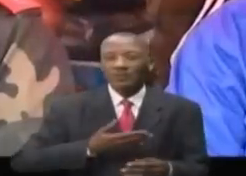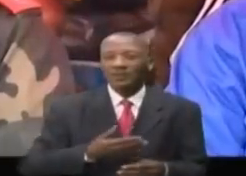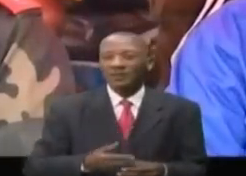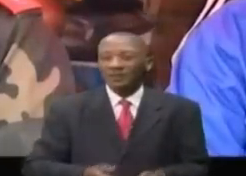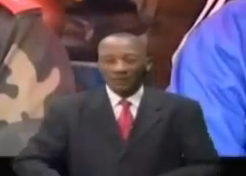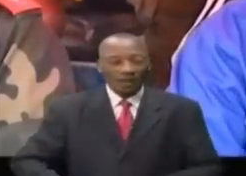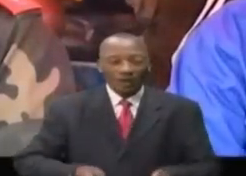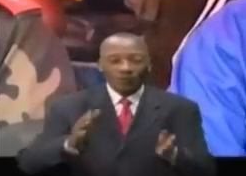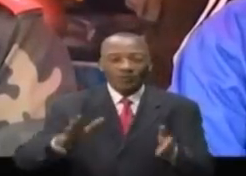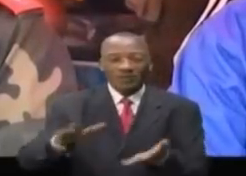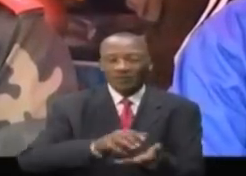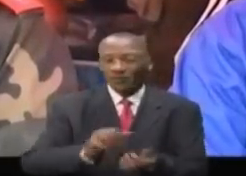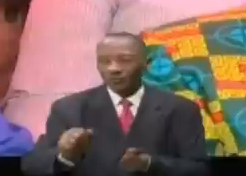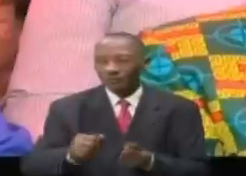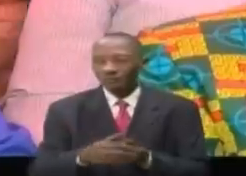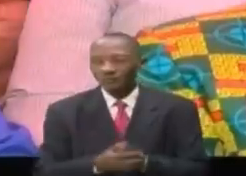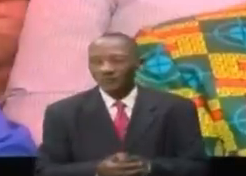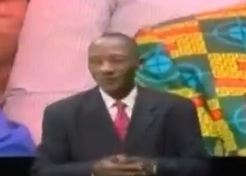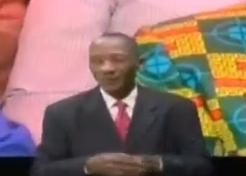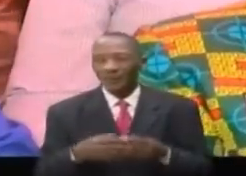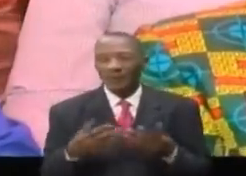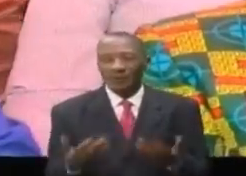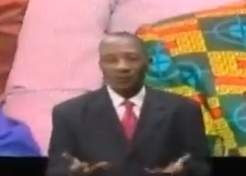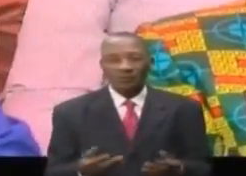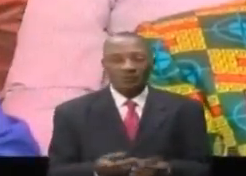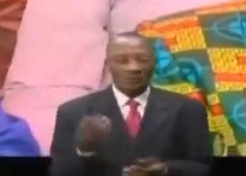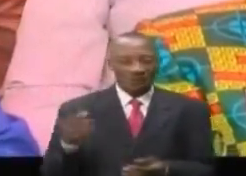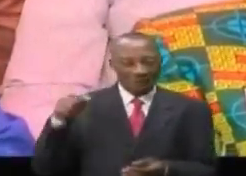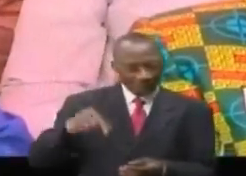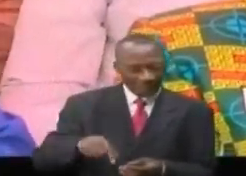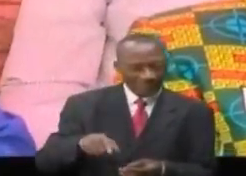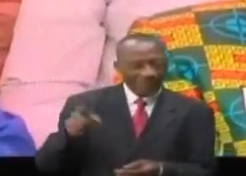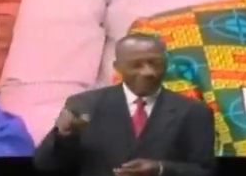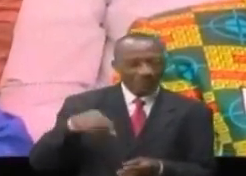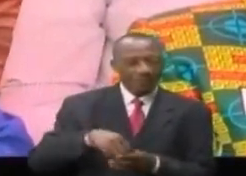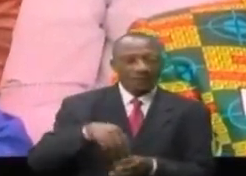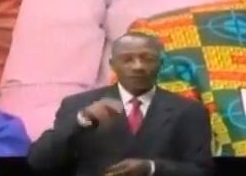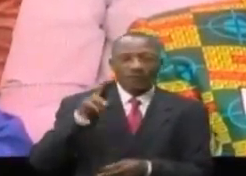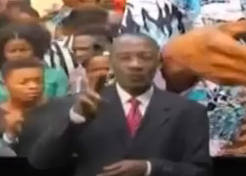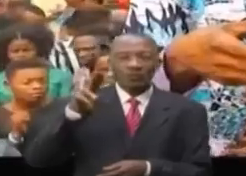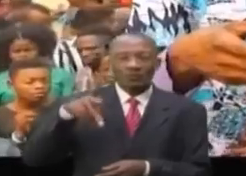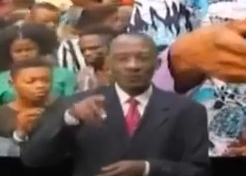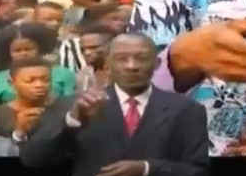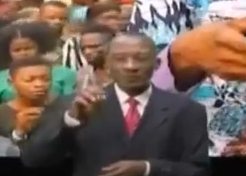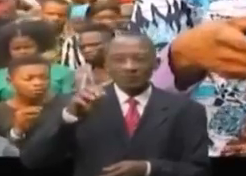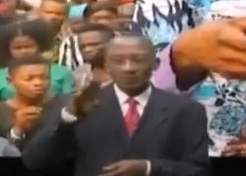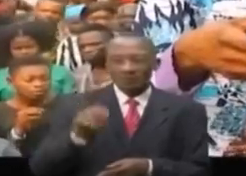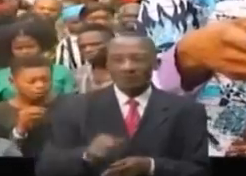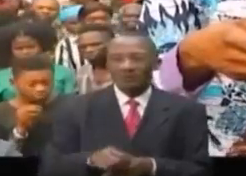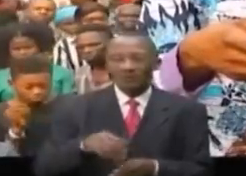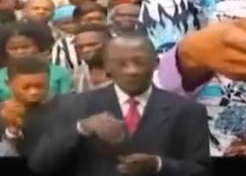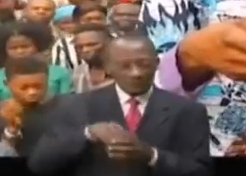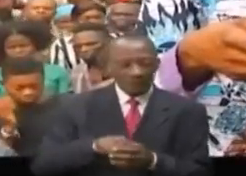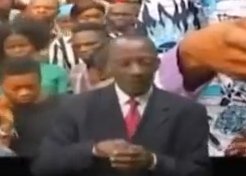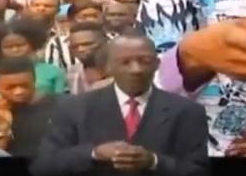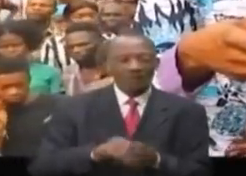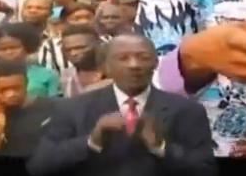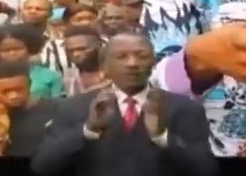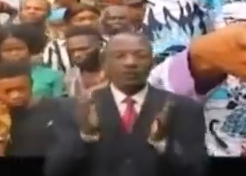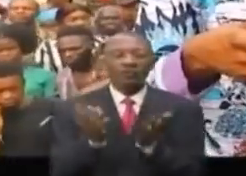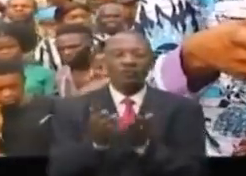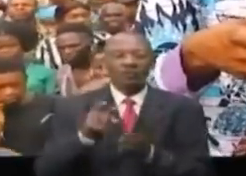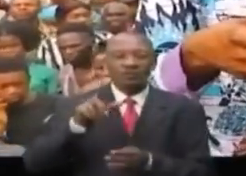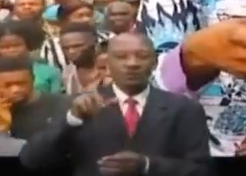ce quartier cher à Kumupemba est une importante entité de la commune de Lukemi